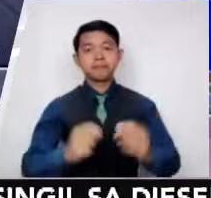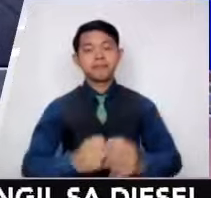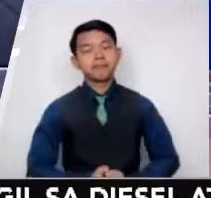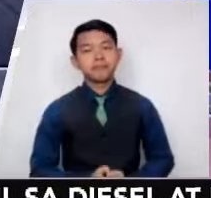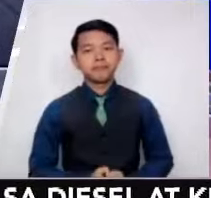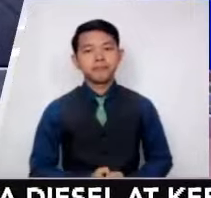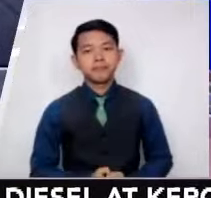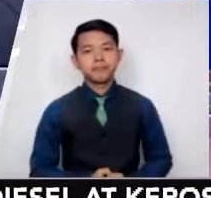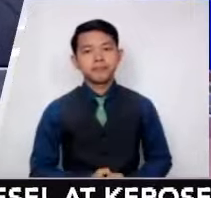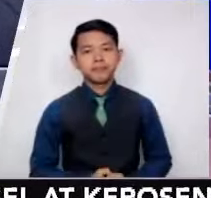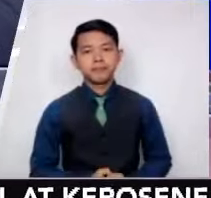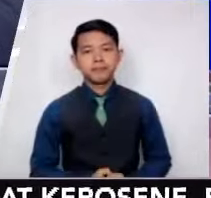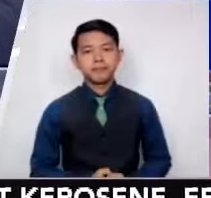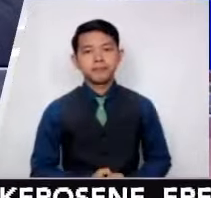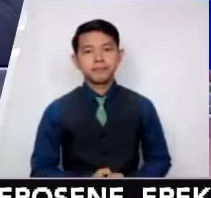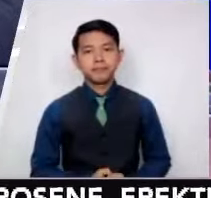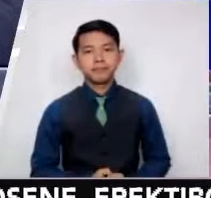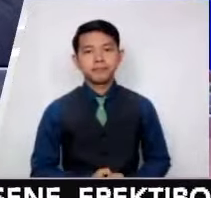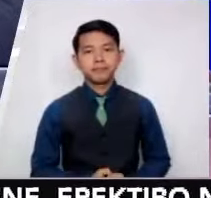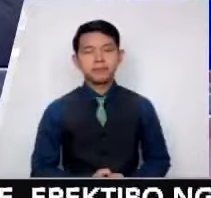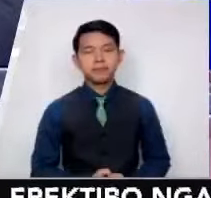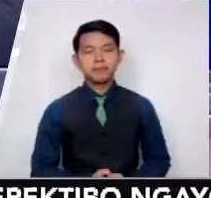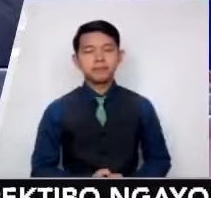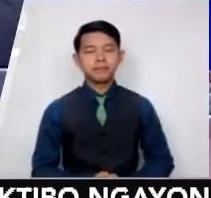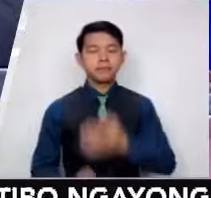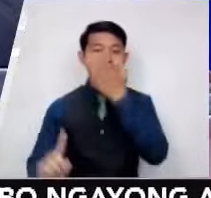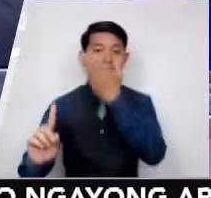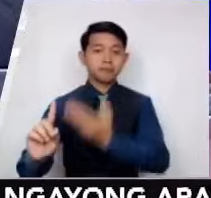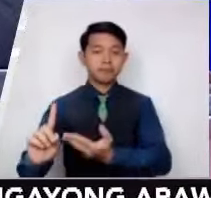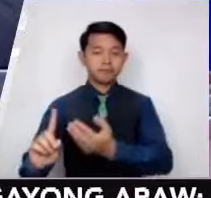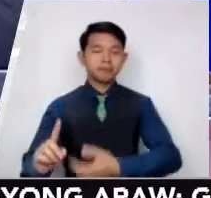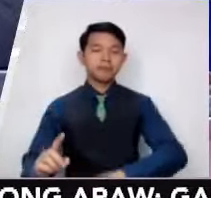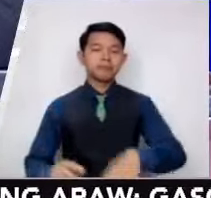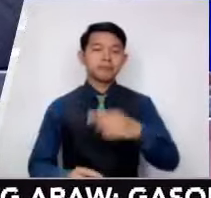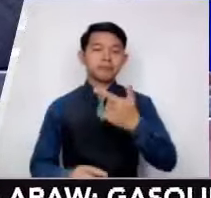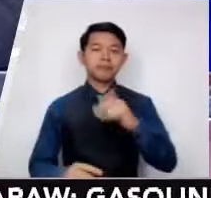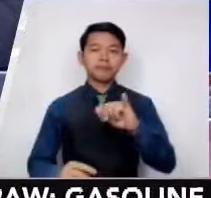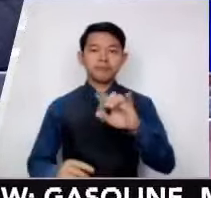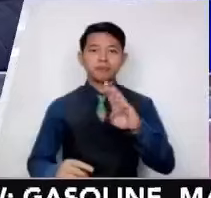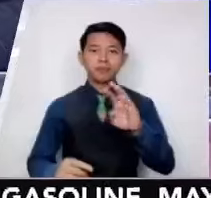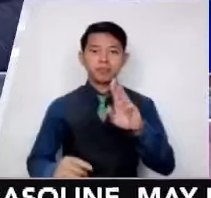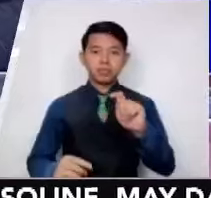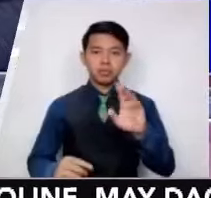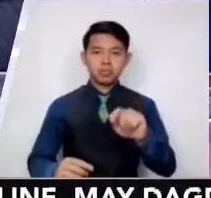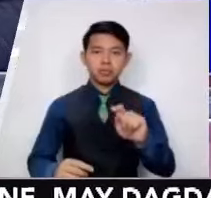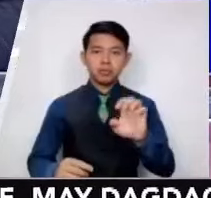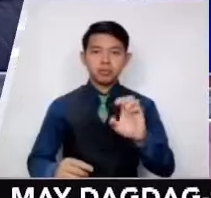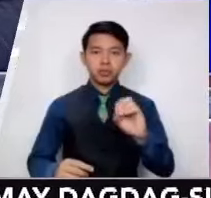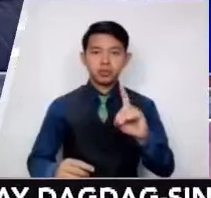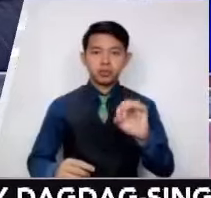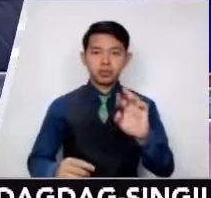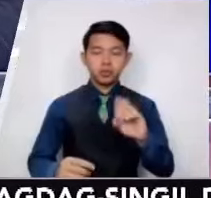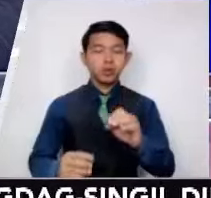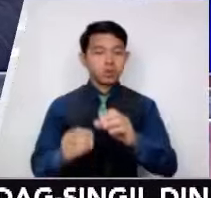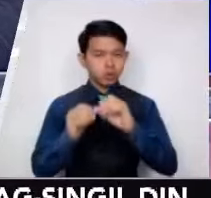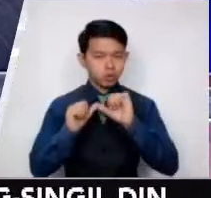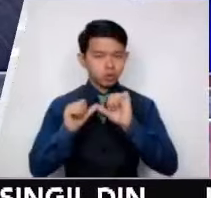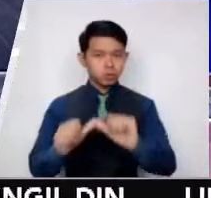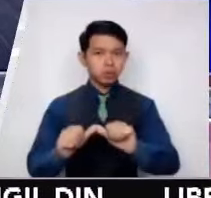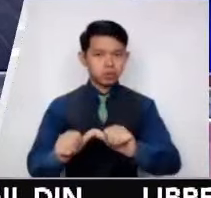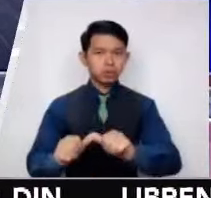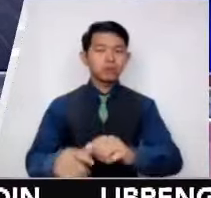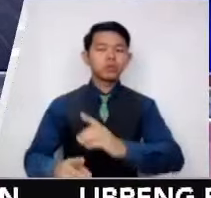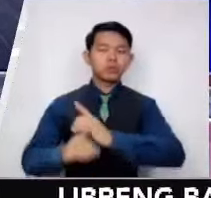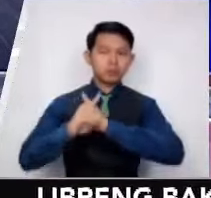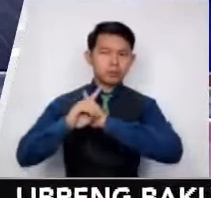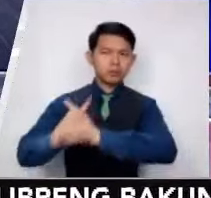nanindigan si defense secretary Gilbert Teodoro na patuloy na lalaban ang armed forces of the Philippines sa mga mapanganib at mapangahas na aksyon ng